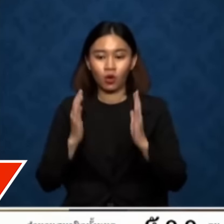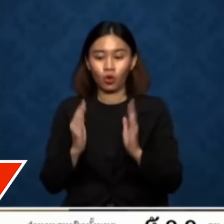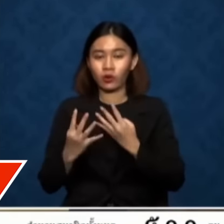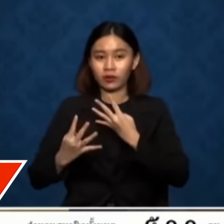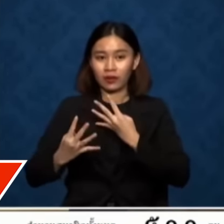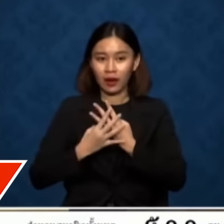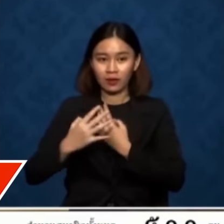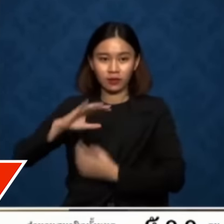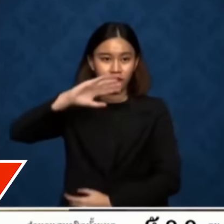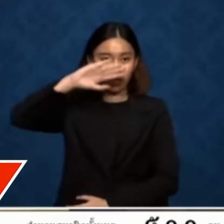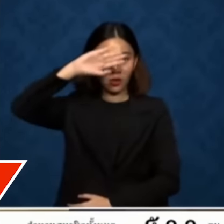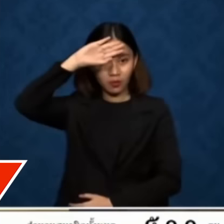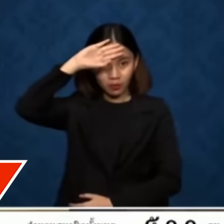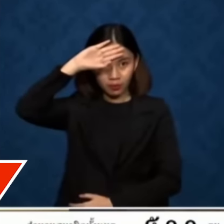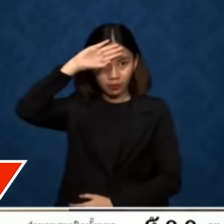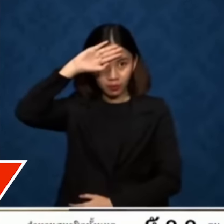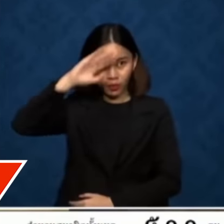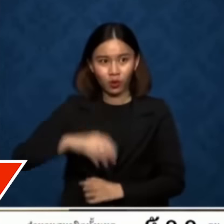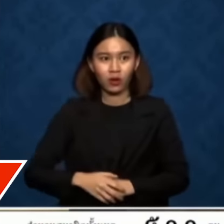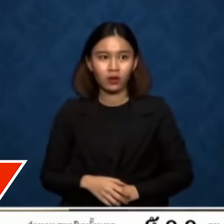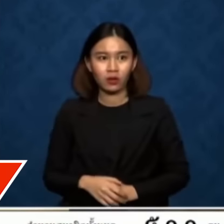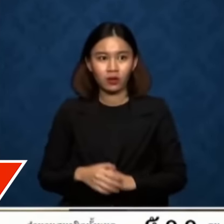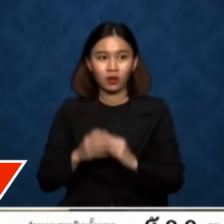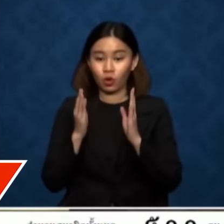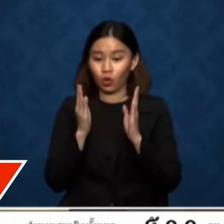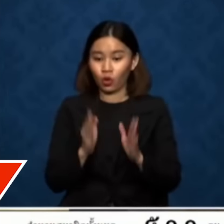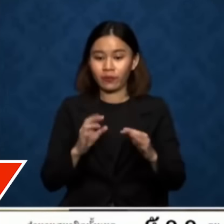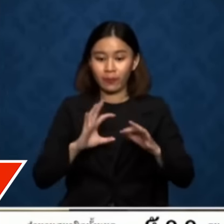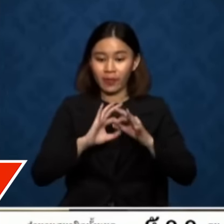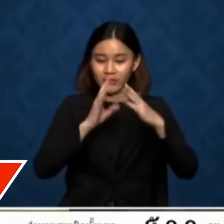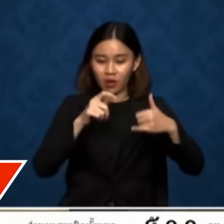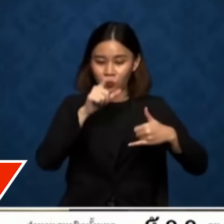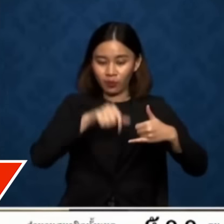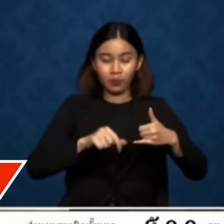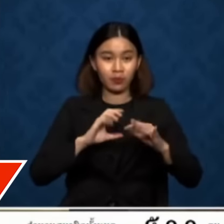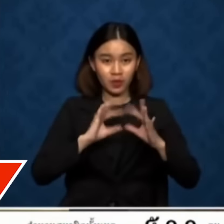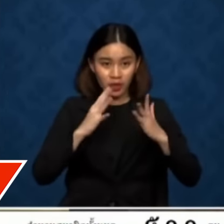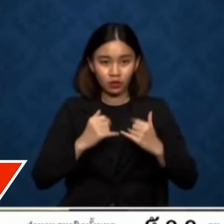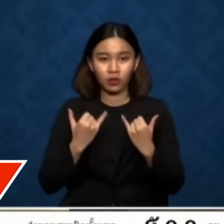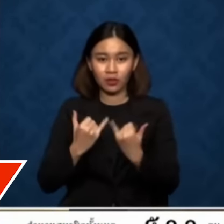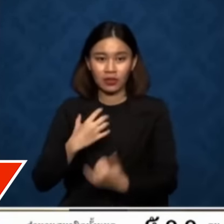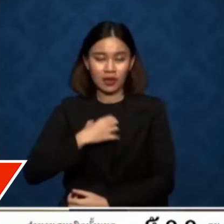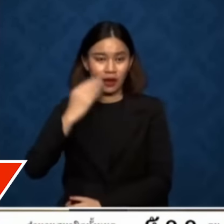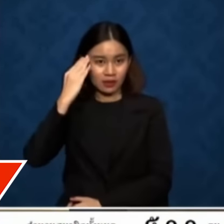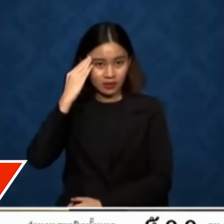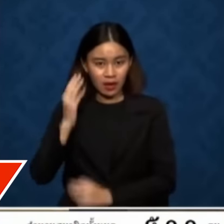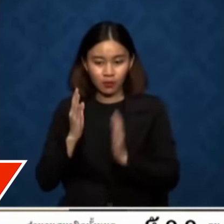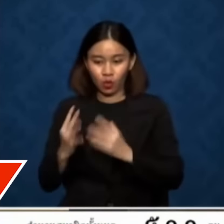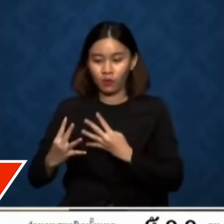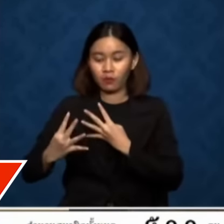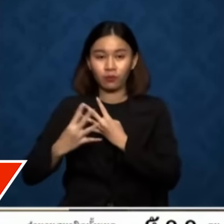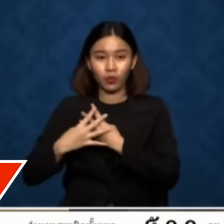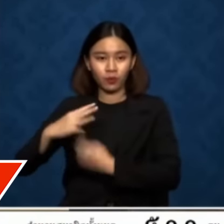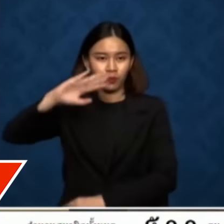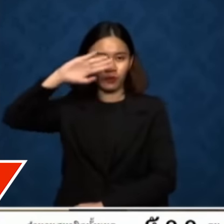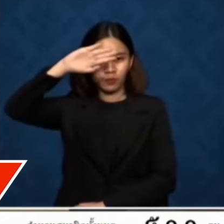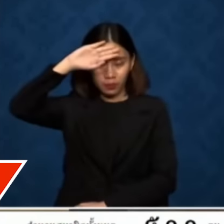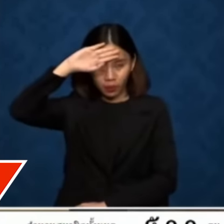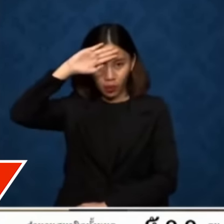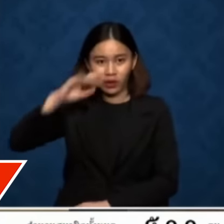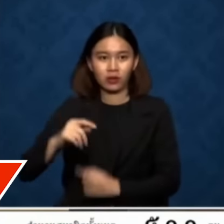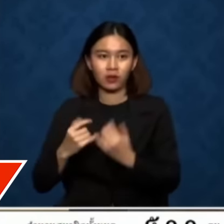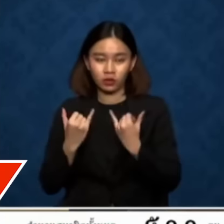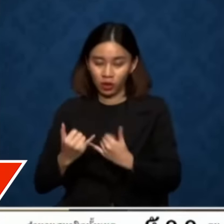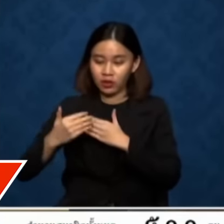งป่วยเราก้าวข้ามเรื่องบุคคลไปแล้วนะครับเราต้องการทราบว่าผู้ต้องขังซึ่งป่วยเนี่ยนับตั้ง